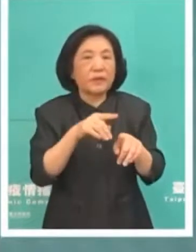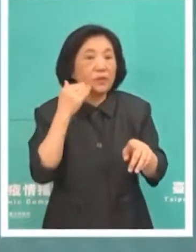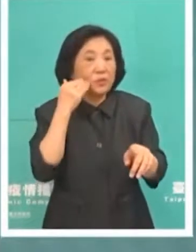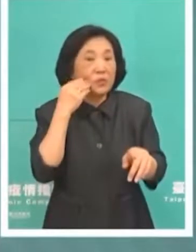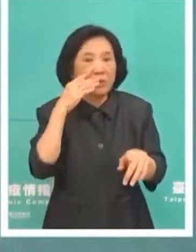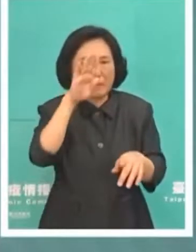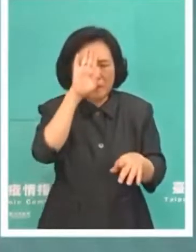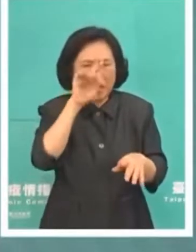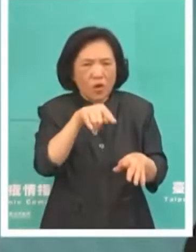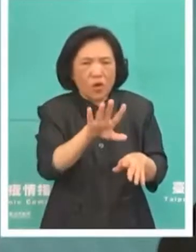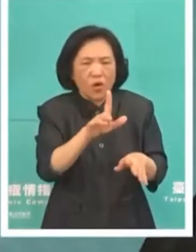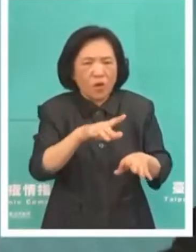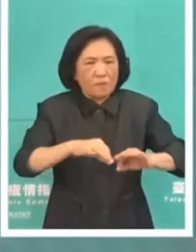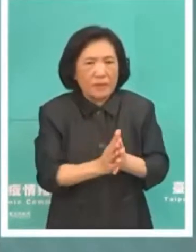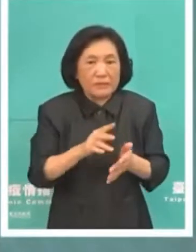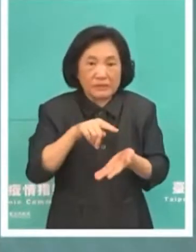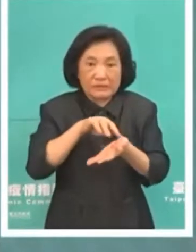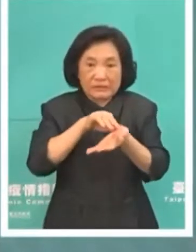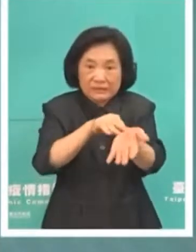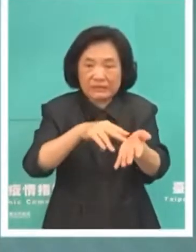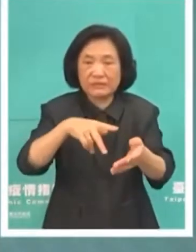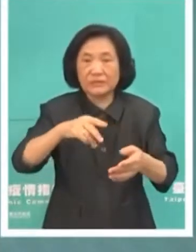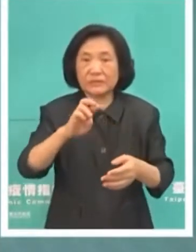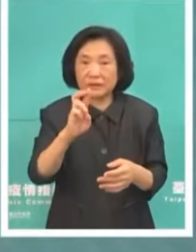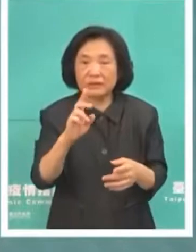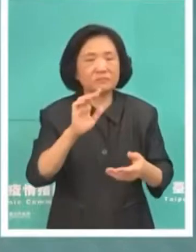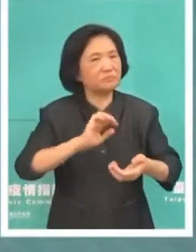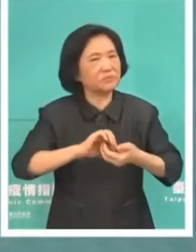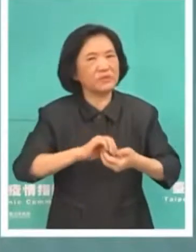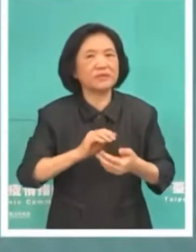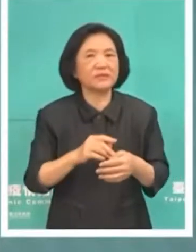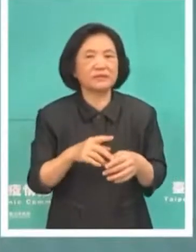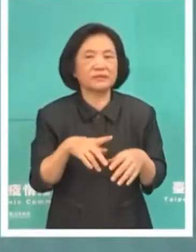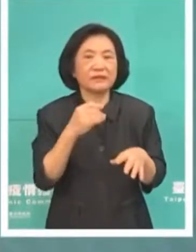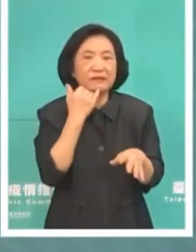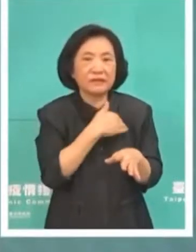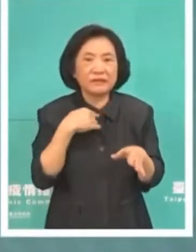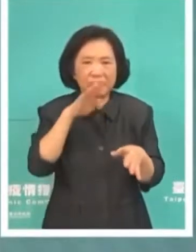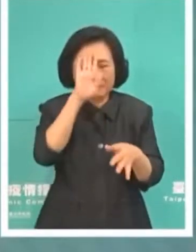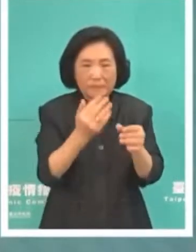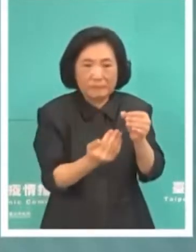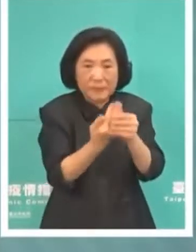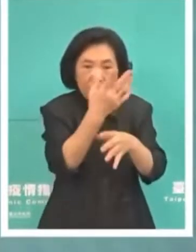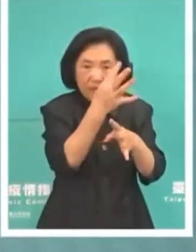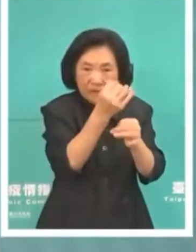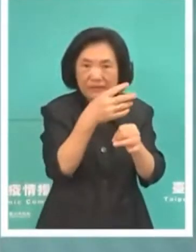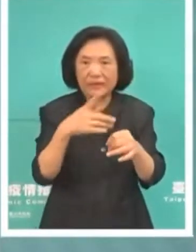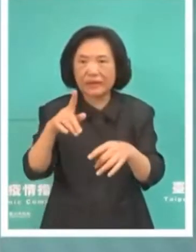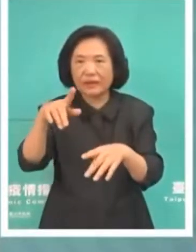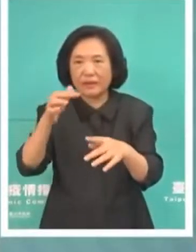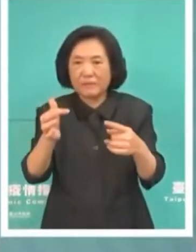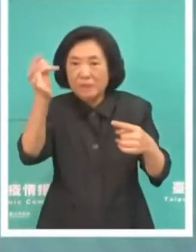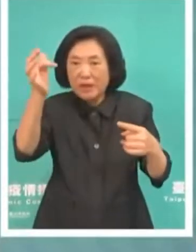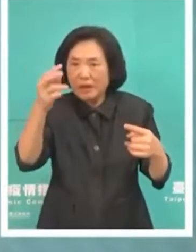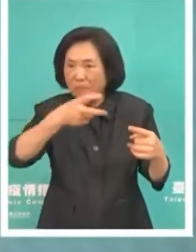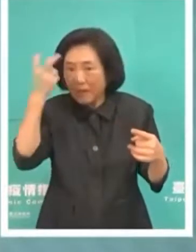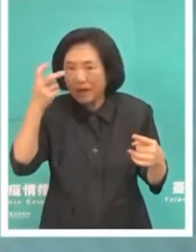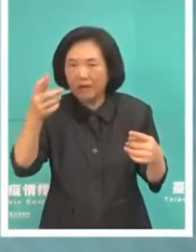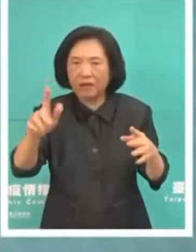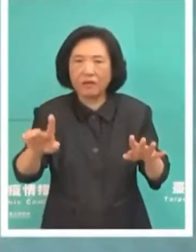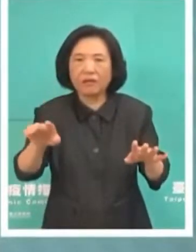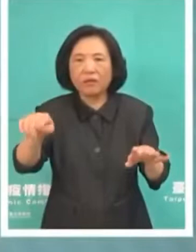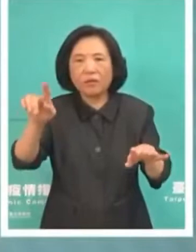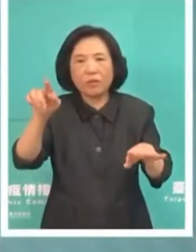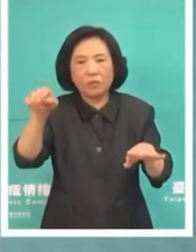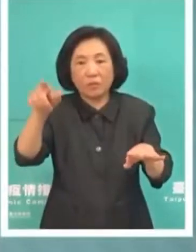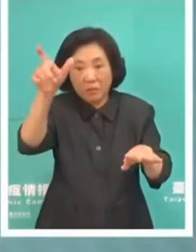病马上去做 PCR， 那等到确诊再到中央疫情指挥中心又要拖一到两天，所以